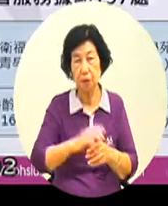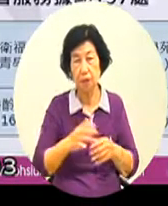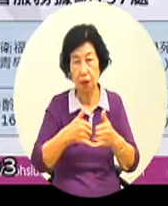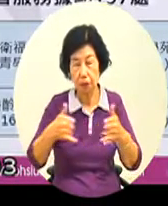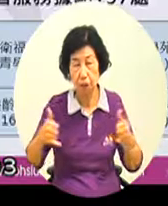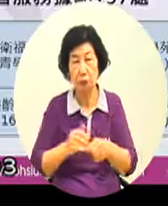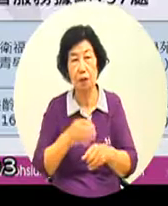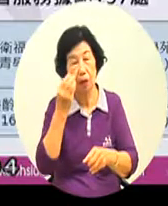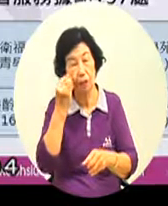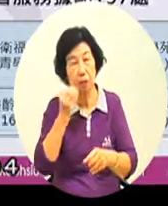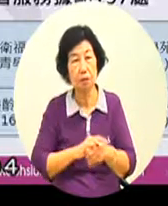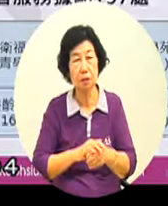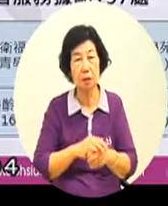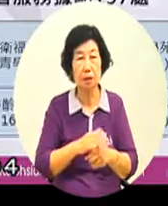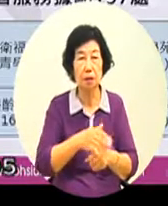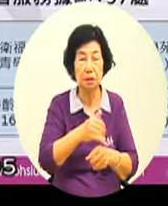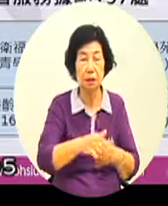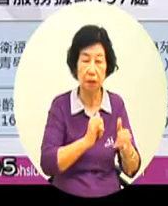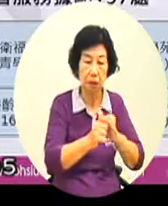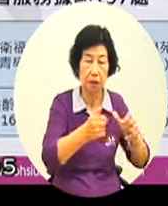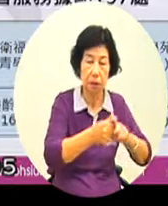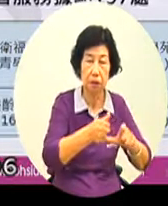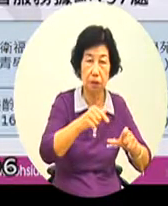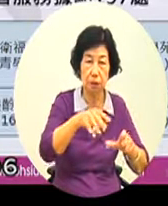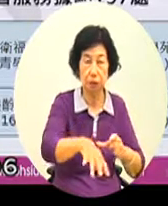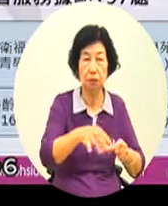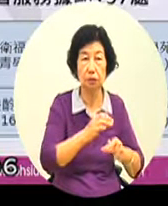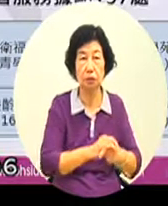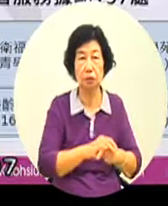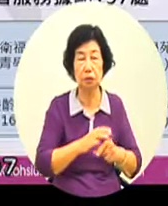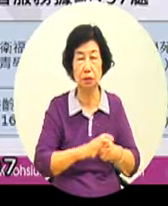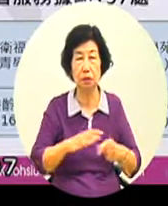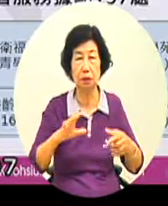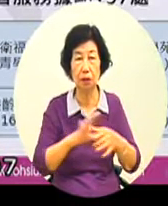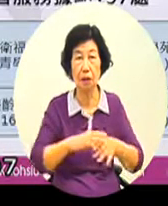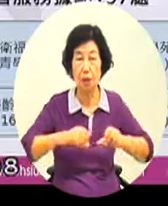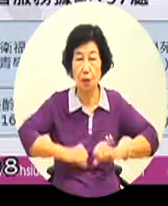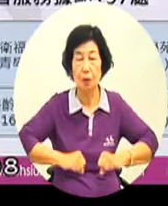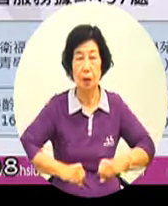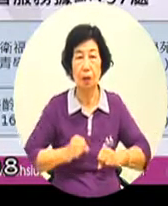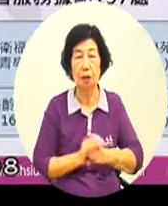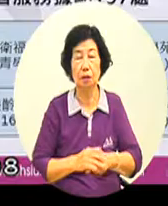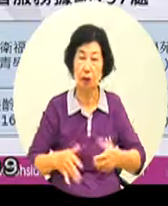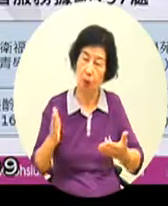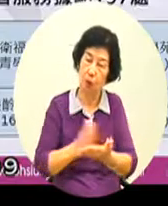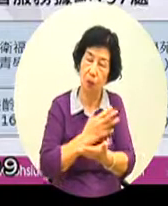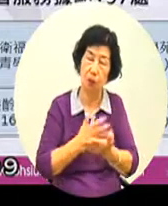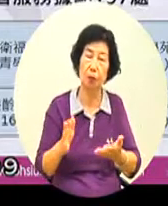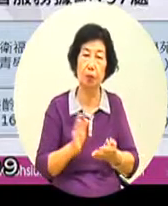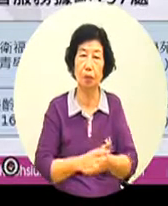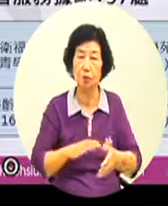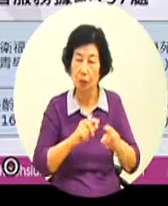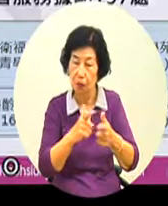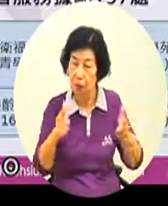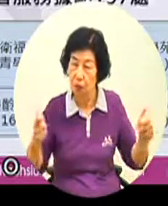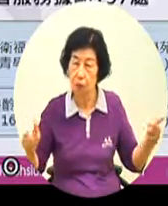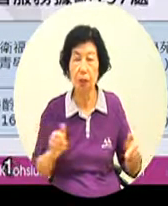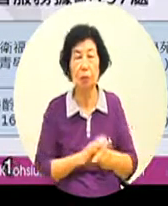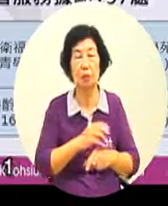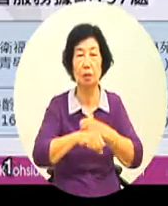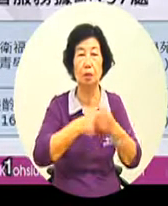地的社区，我们也有提供各项的老人文康休闲跟多元的活动，老人活动中心本市就